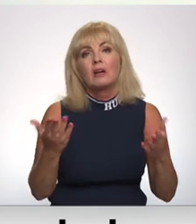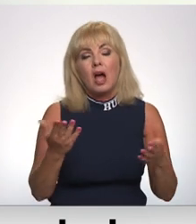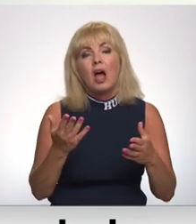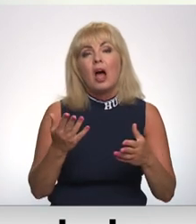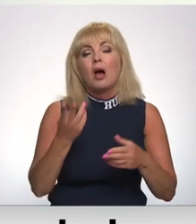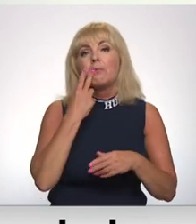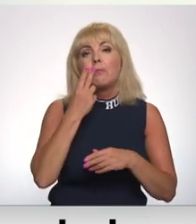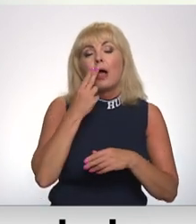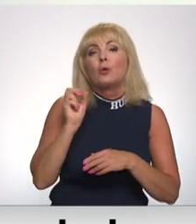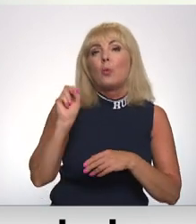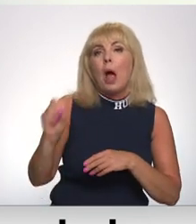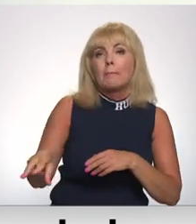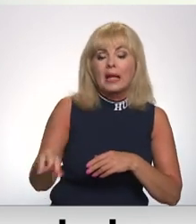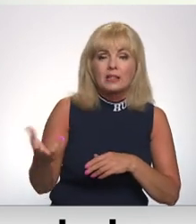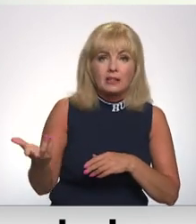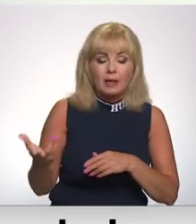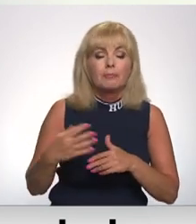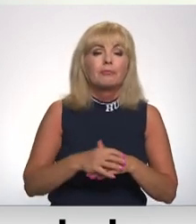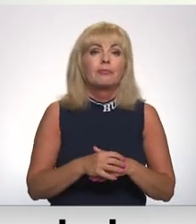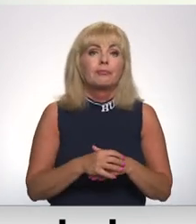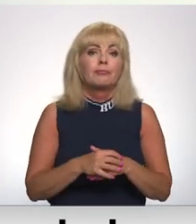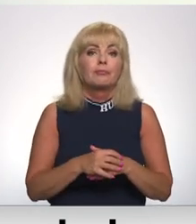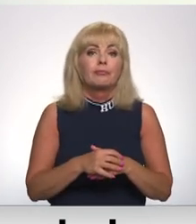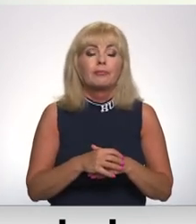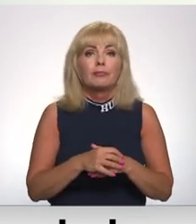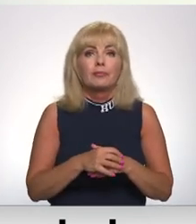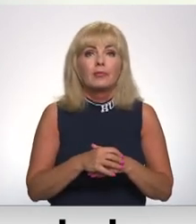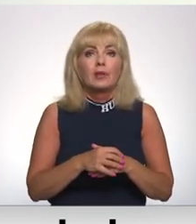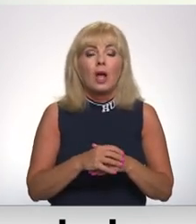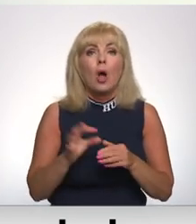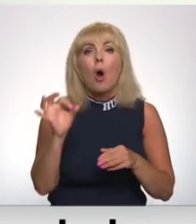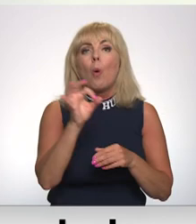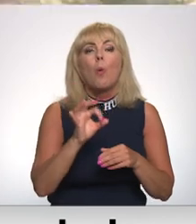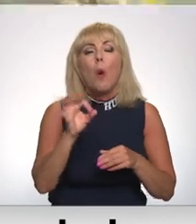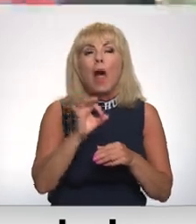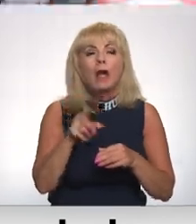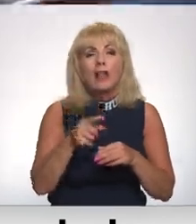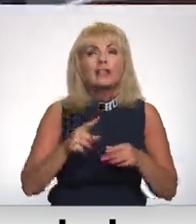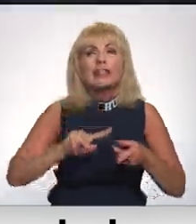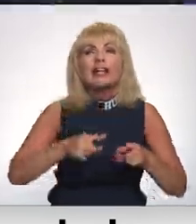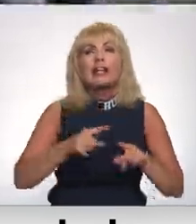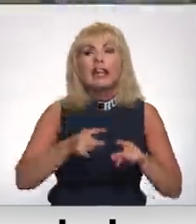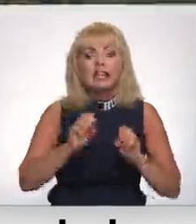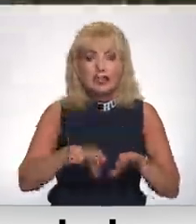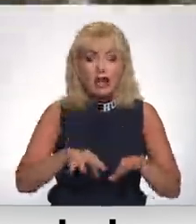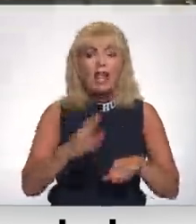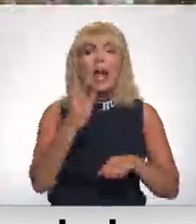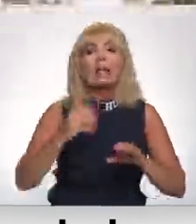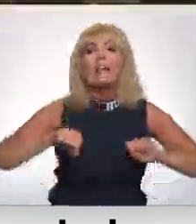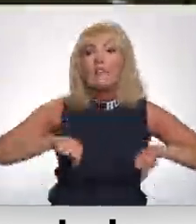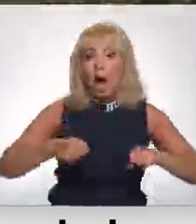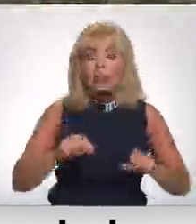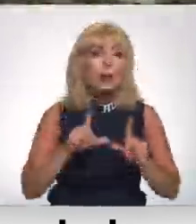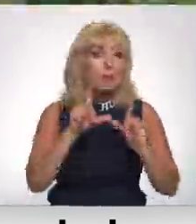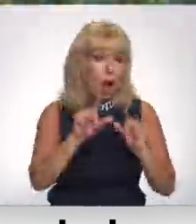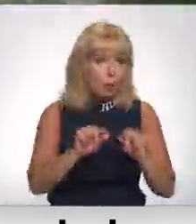nomestie izsmēķi, kaut kādi ogles no grila izbērts. Vai arī kvadracikli, braukājot ar šiem